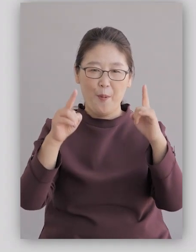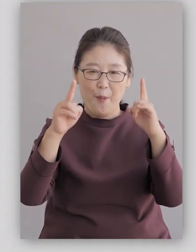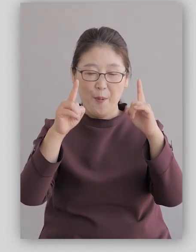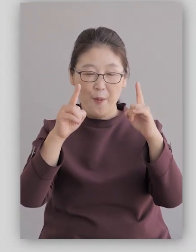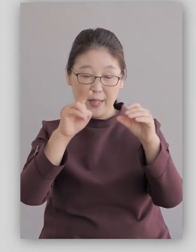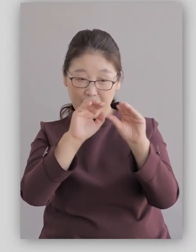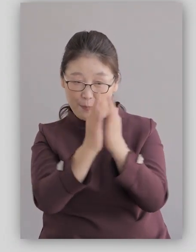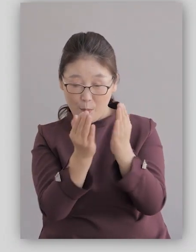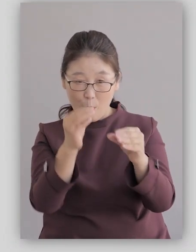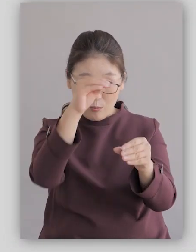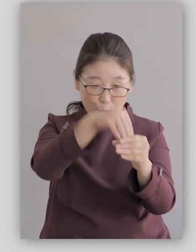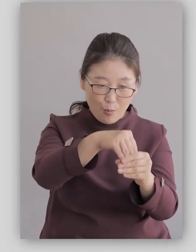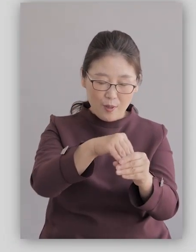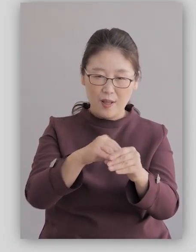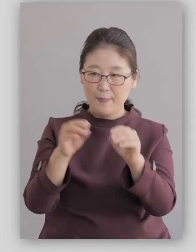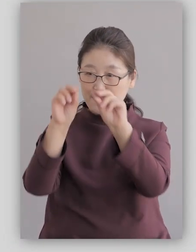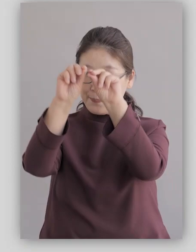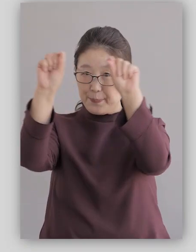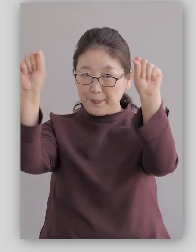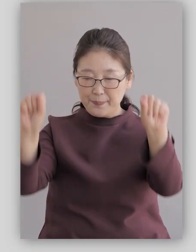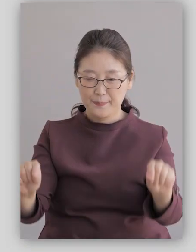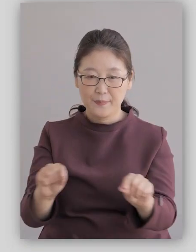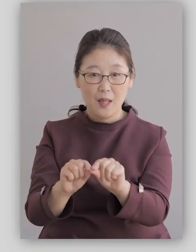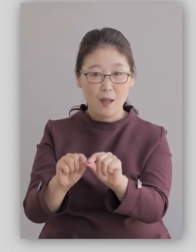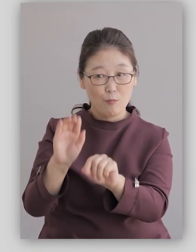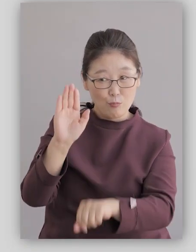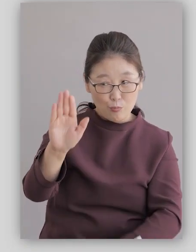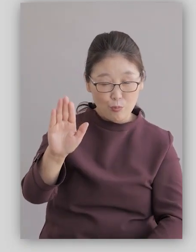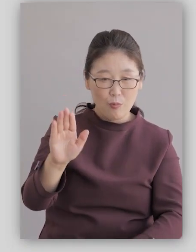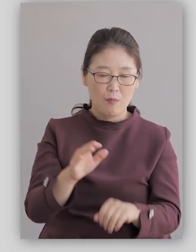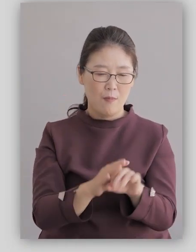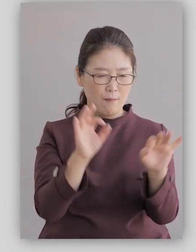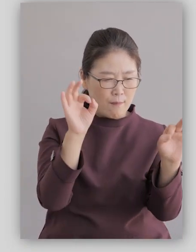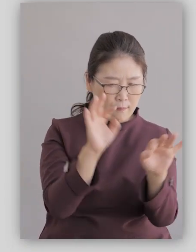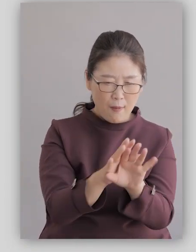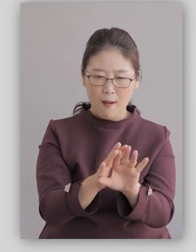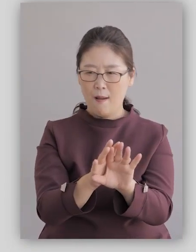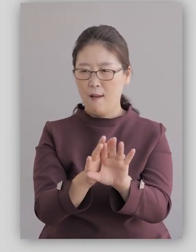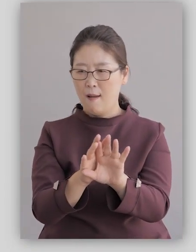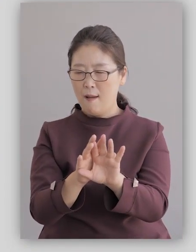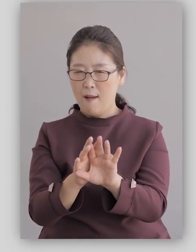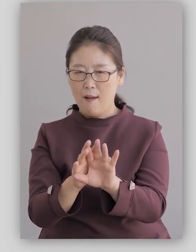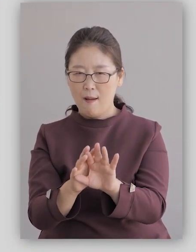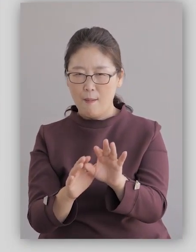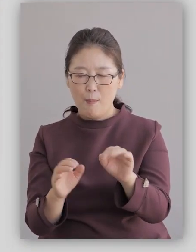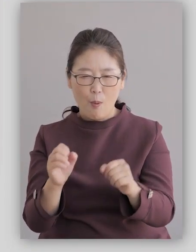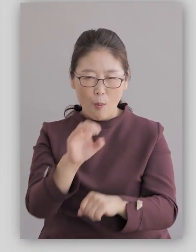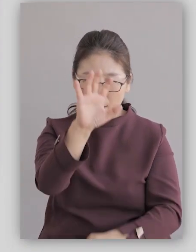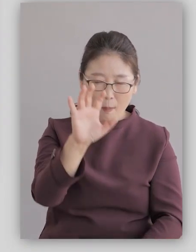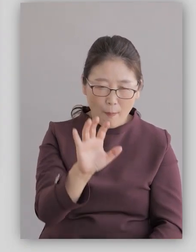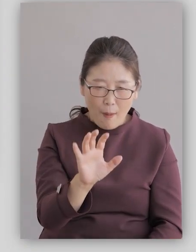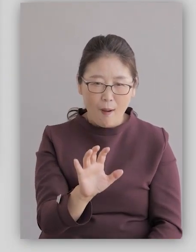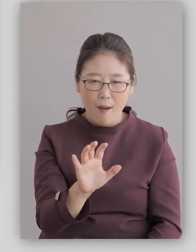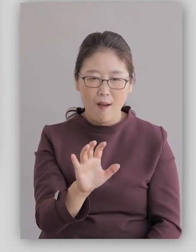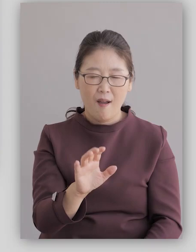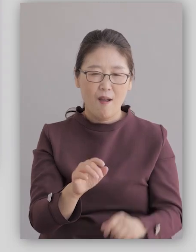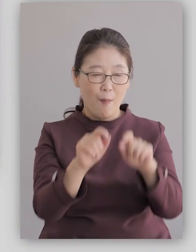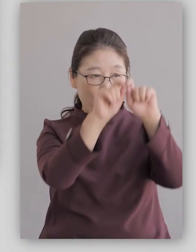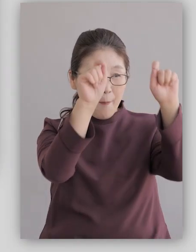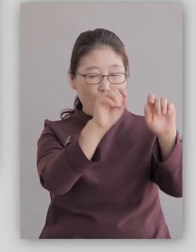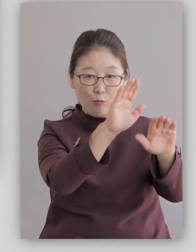이렇게 보여짐으로써 그 사라지고 그 다음에 반복되고 또 물질이 어디 걸리고 어떤